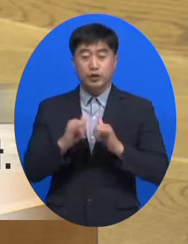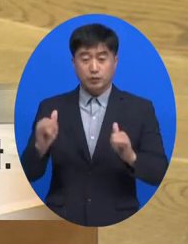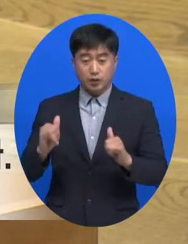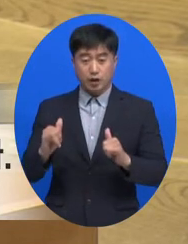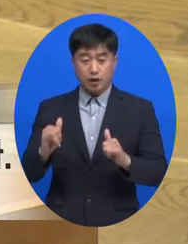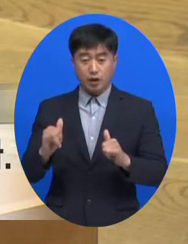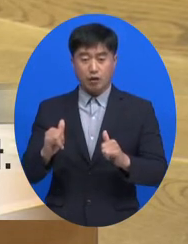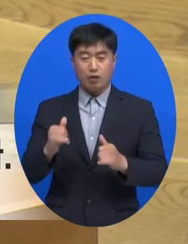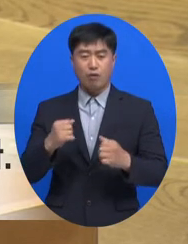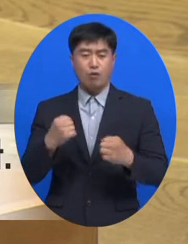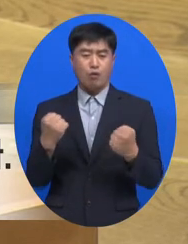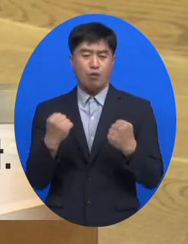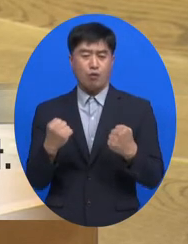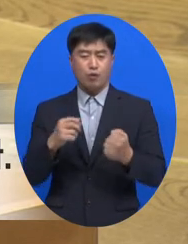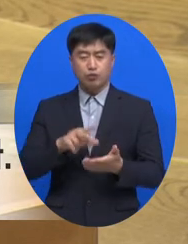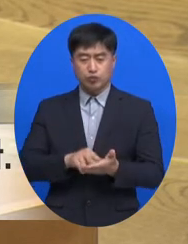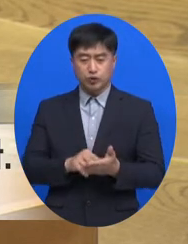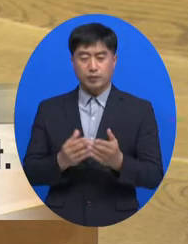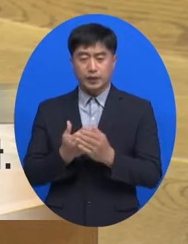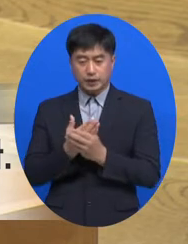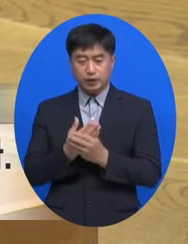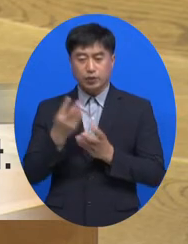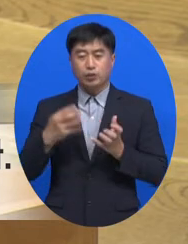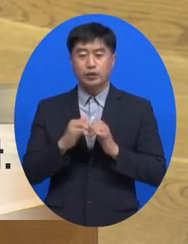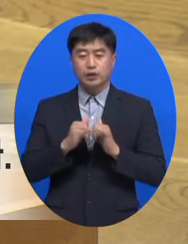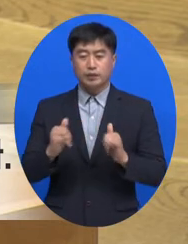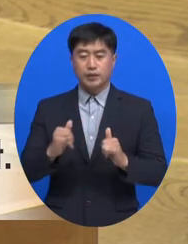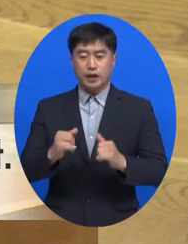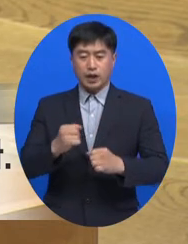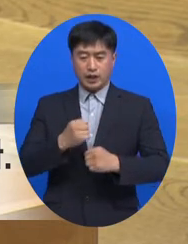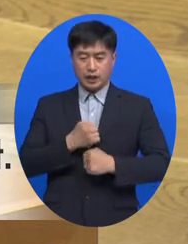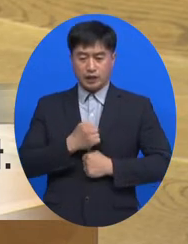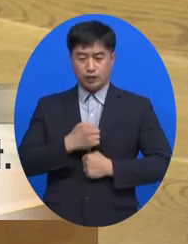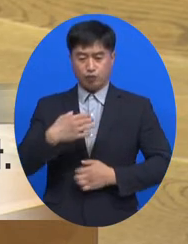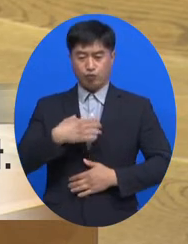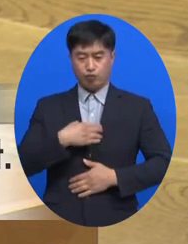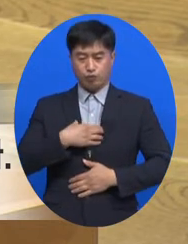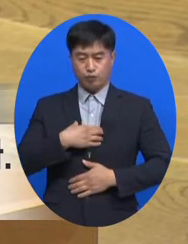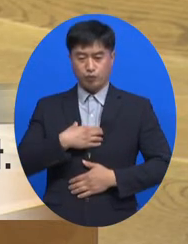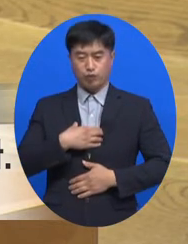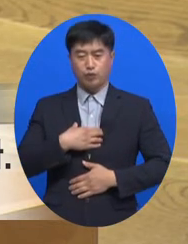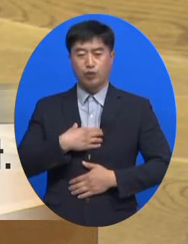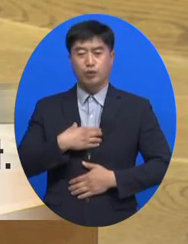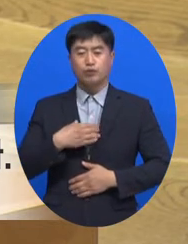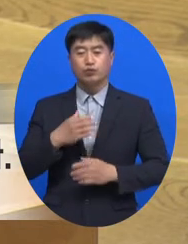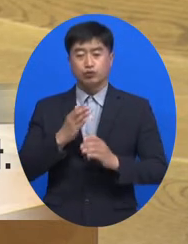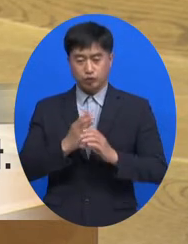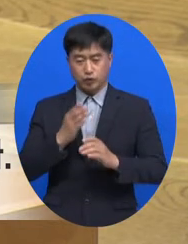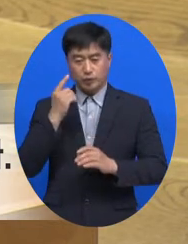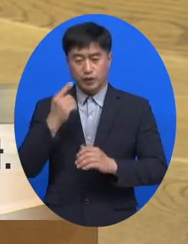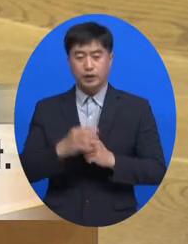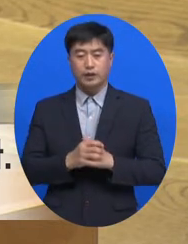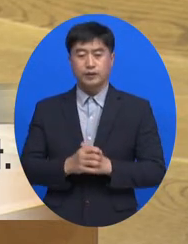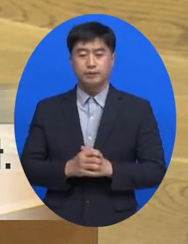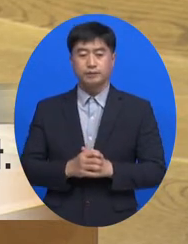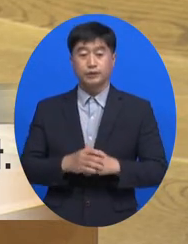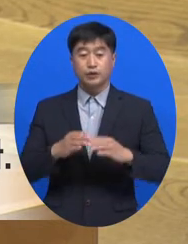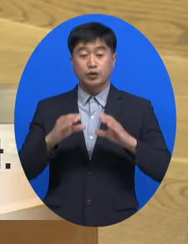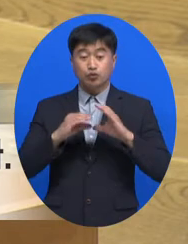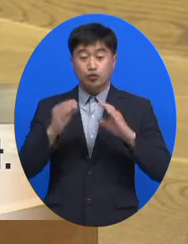기사님들의 건강권도 문제가 되고 그래서 우리 도민들의 안전도 위협되고 있다고